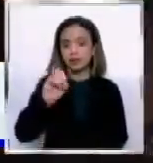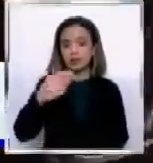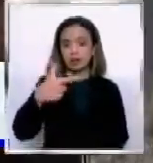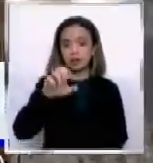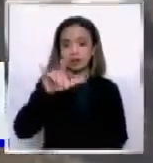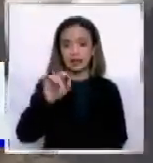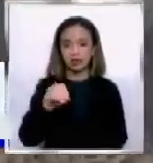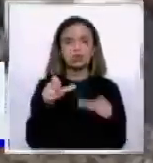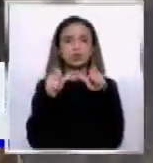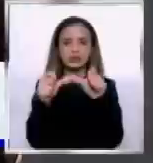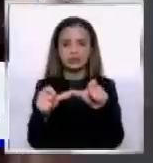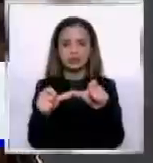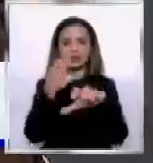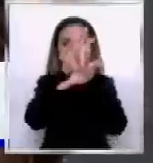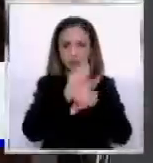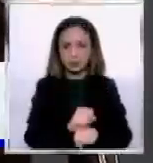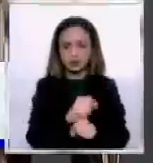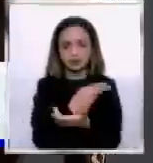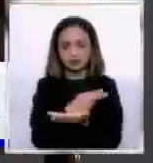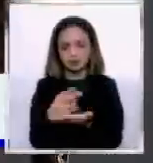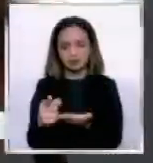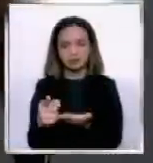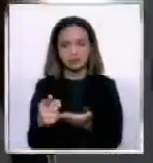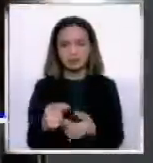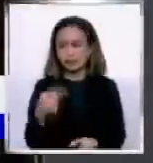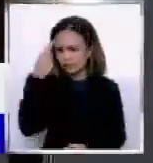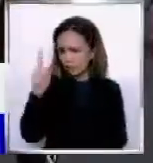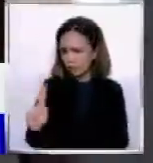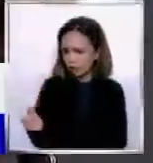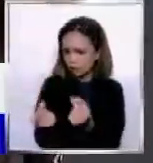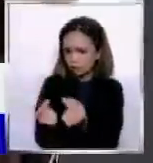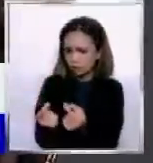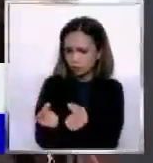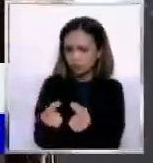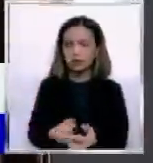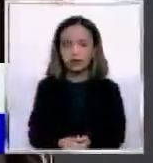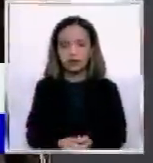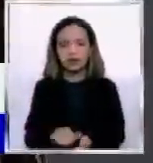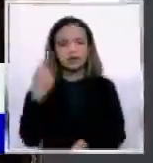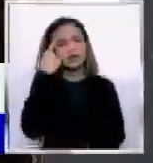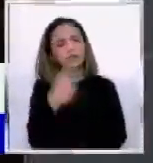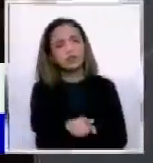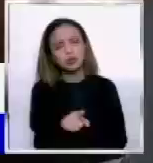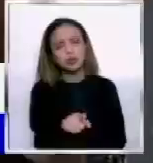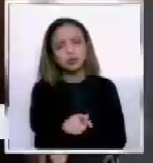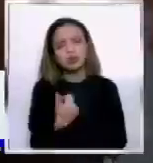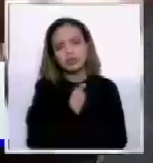nakasanayan kada Biyernes Santo. Para saan po ginagawa mo, brother? Para pang ano ka lang po, sarili ko